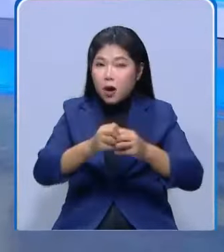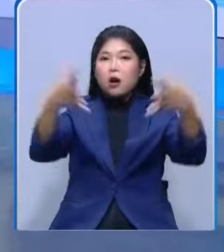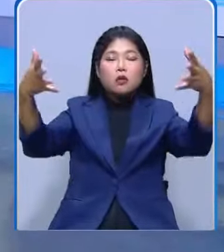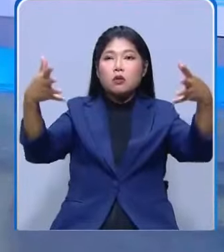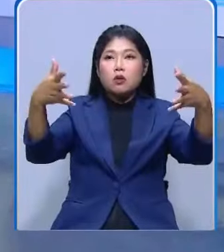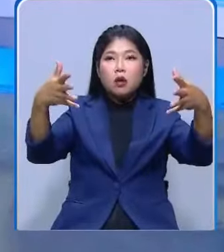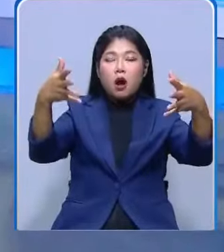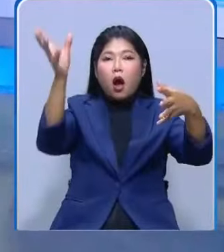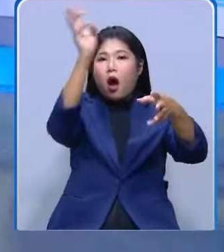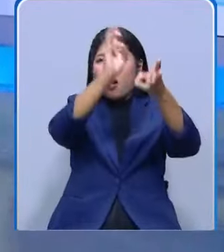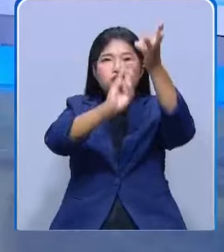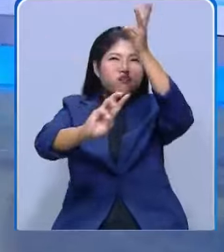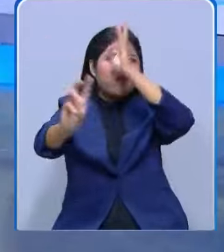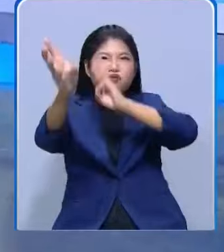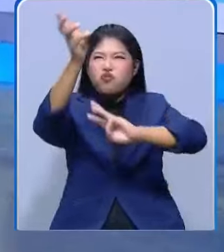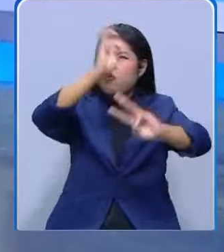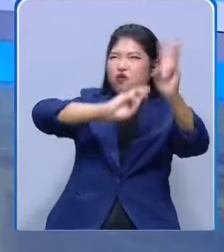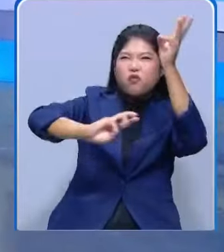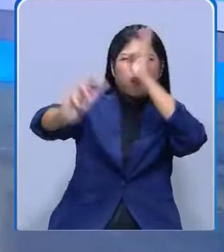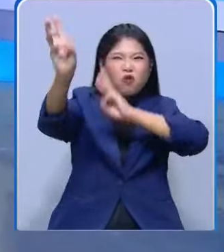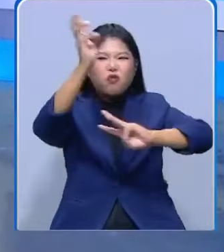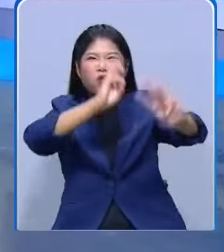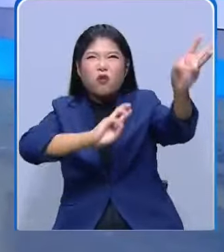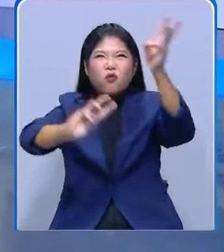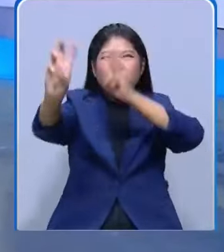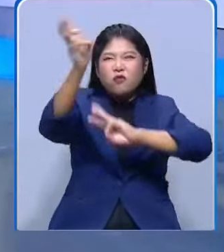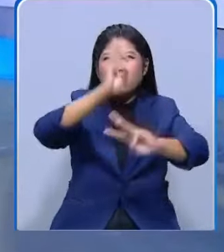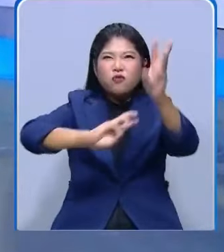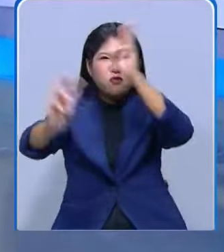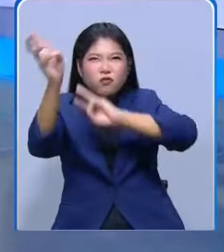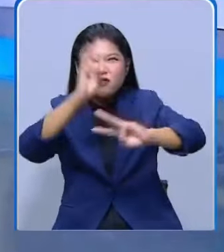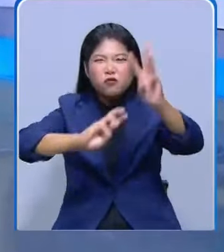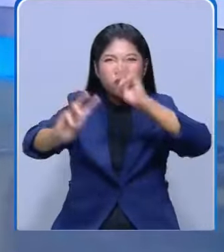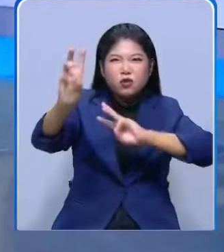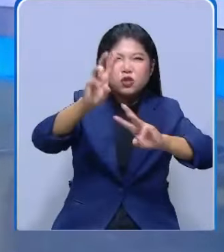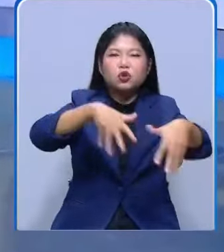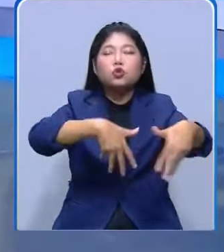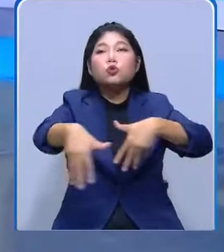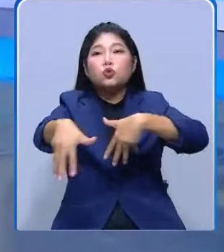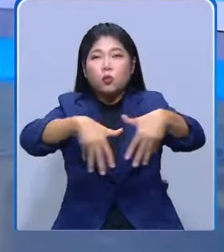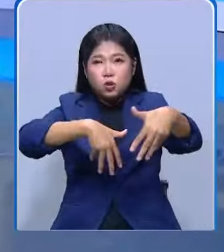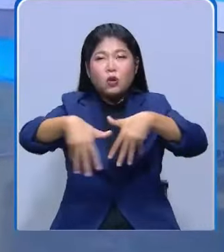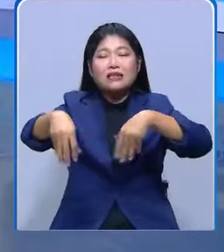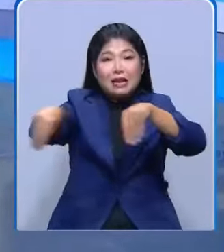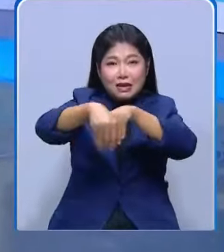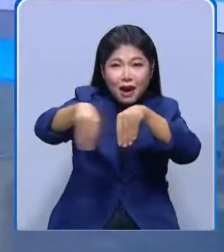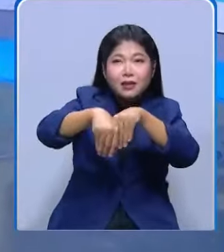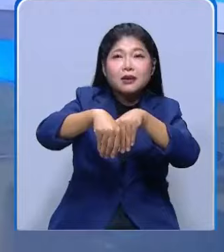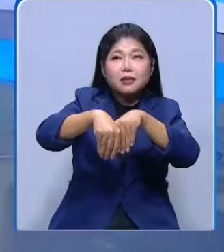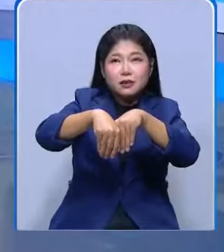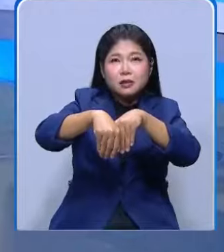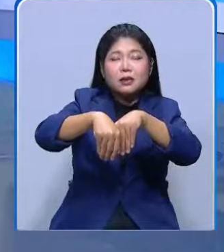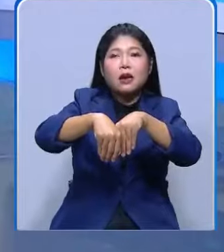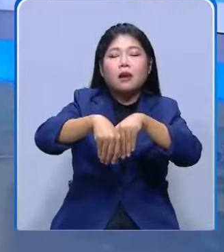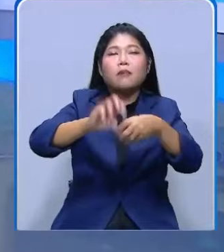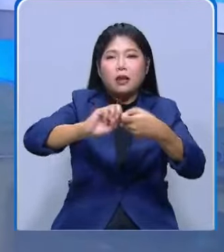้ทีนี้ฟุนเคมีพันดทั้งไลมันฟุงกระจายไปทั่วชุมชนเลยนะคะทําให้ช Baker ที่อยู่ติดกับโรงงานรวมถงกยๆ โรงงานเี่ ได้